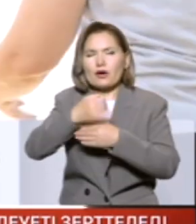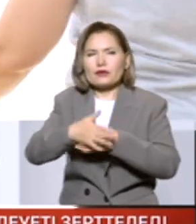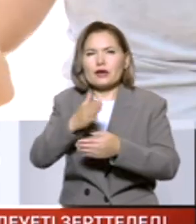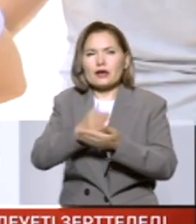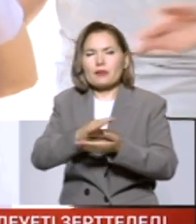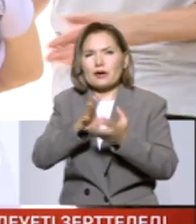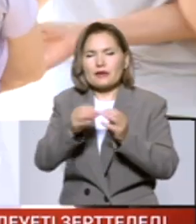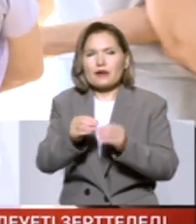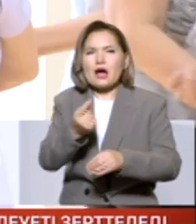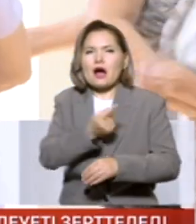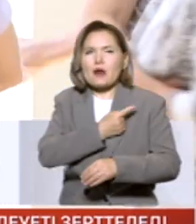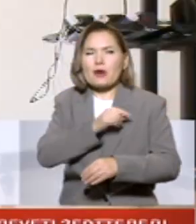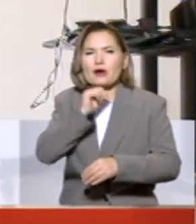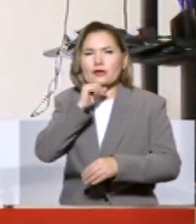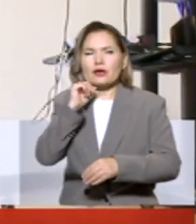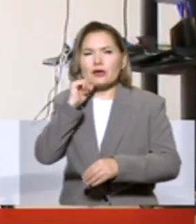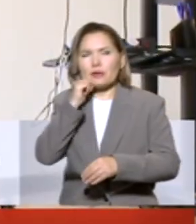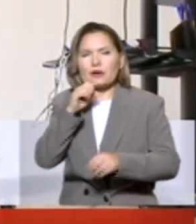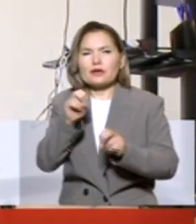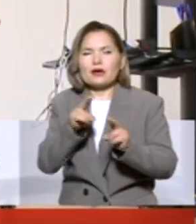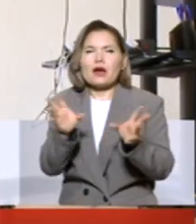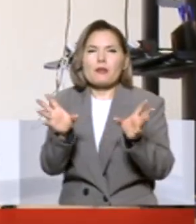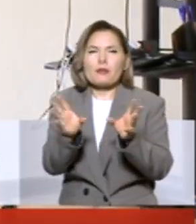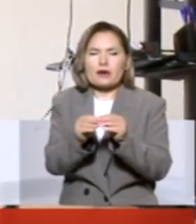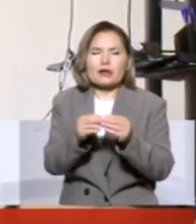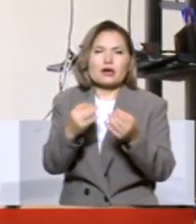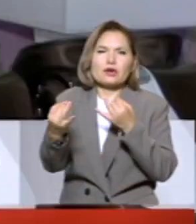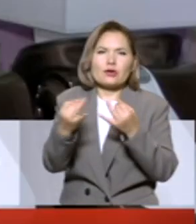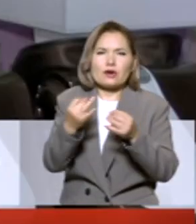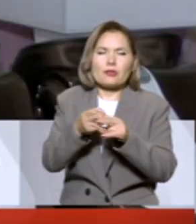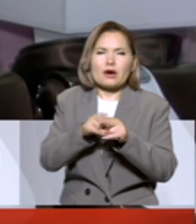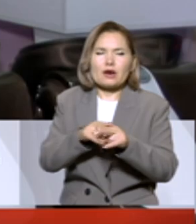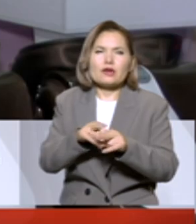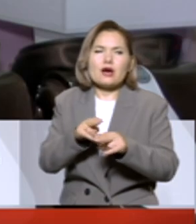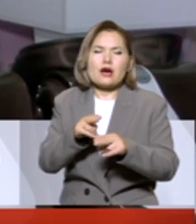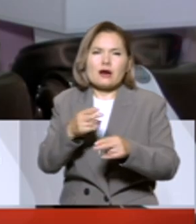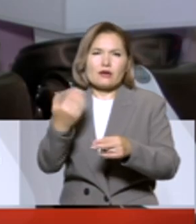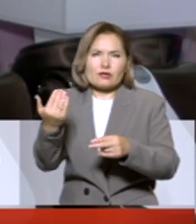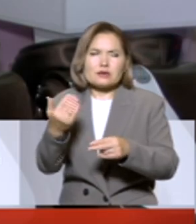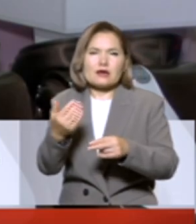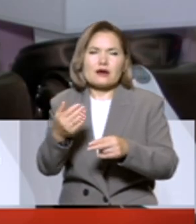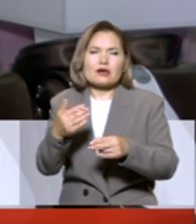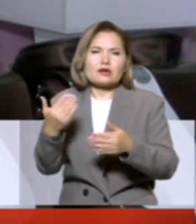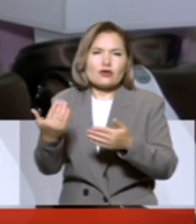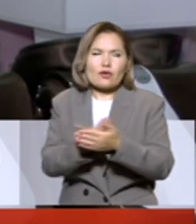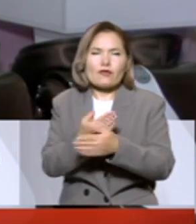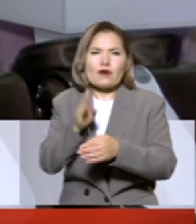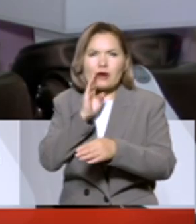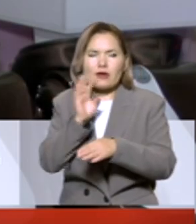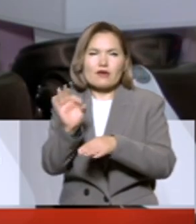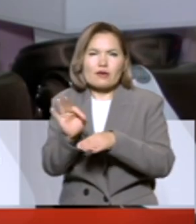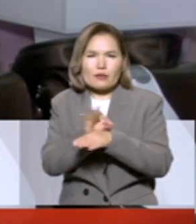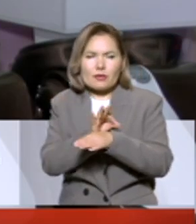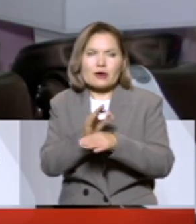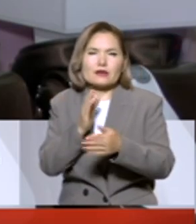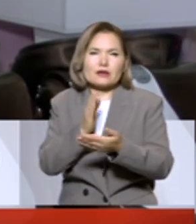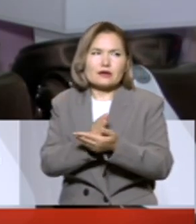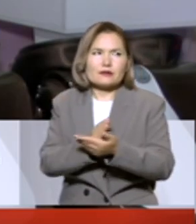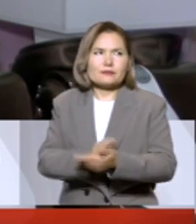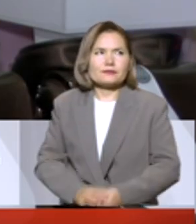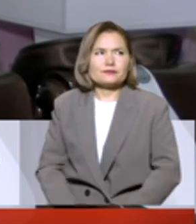Бұдан бөлек жалғыз басты қариялар шеркелесетін дос құрбы табады. Бізде енді Астана қаласында енді статистика бойынша